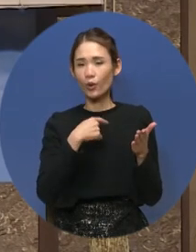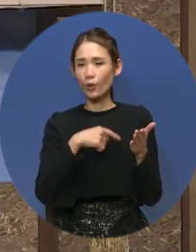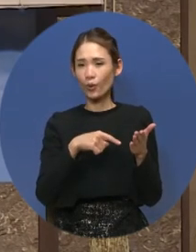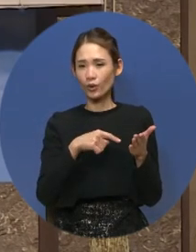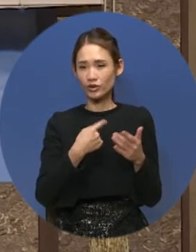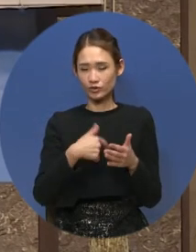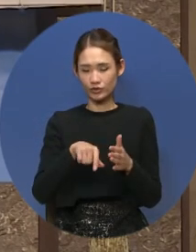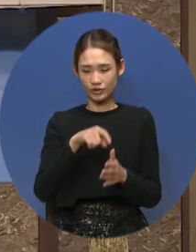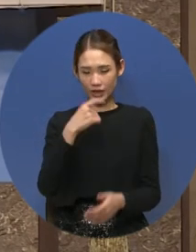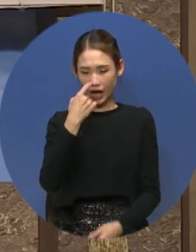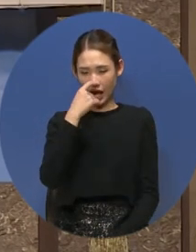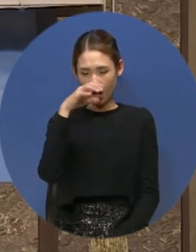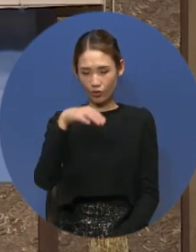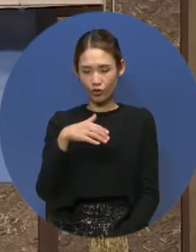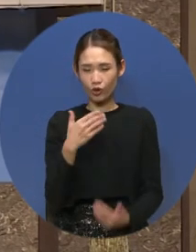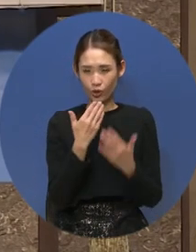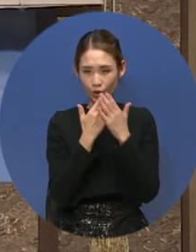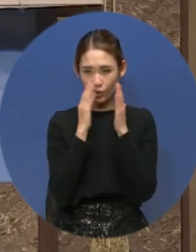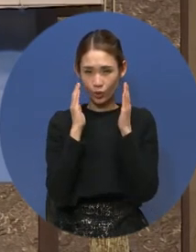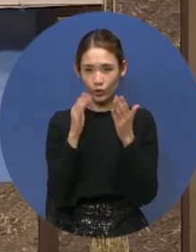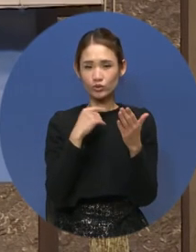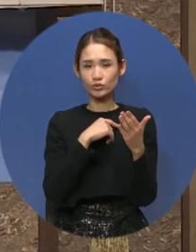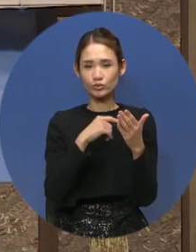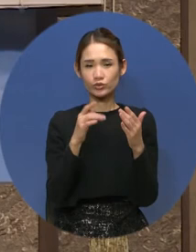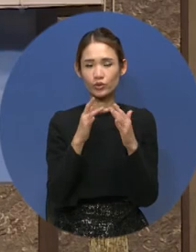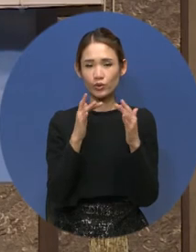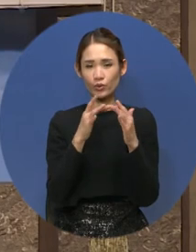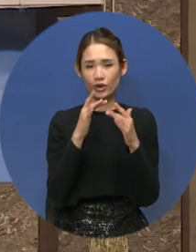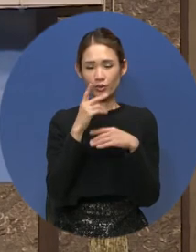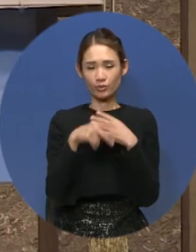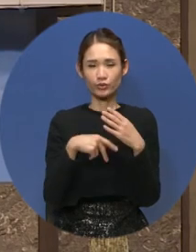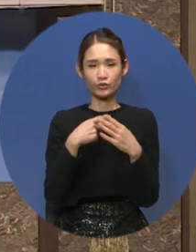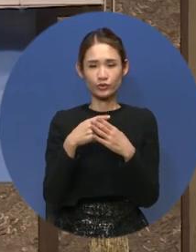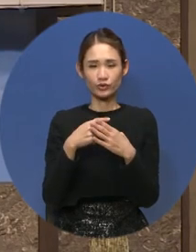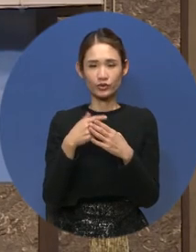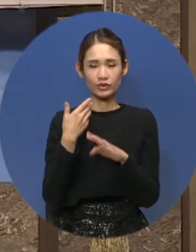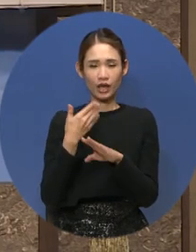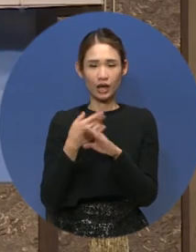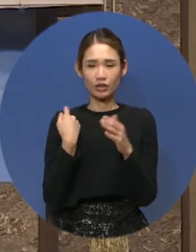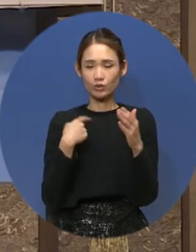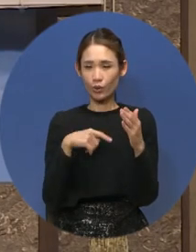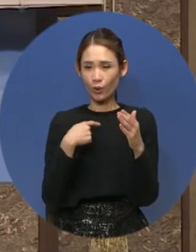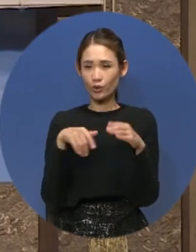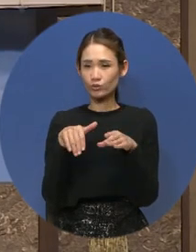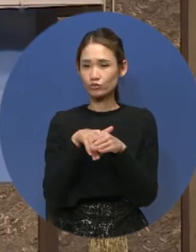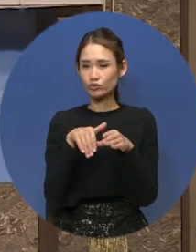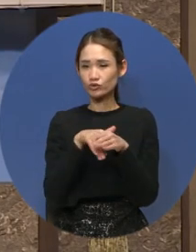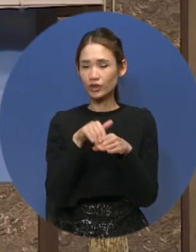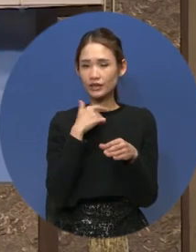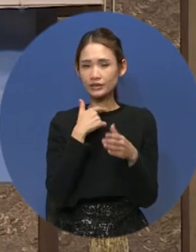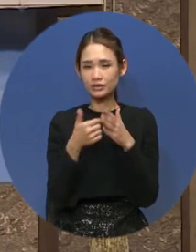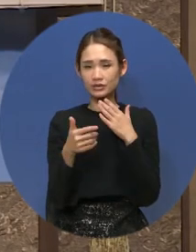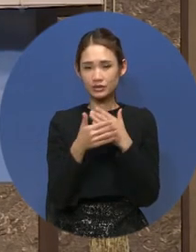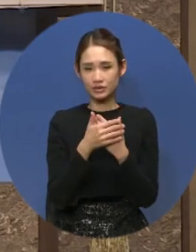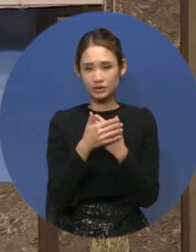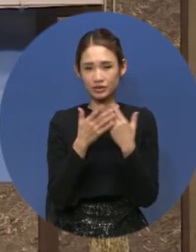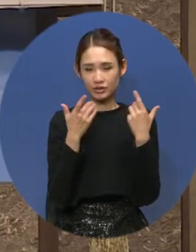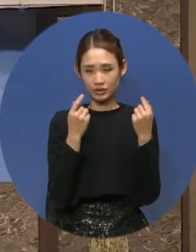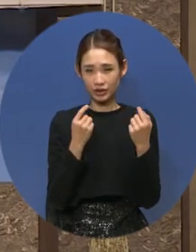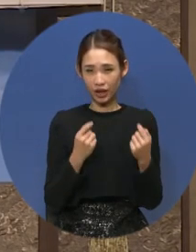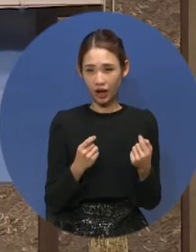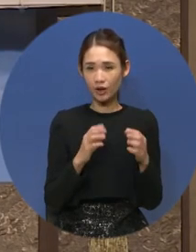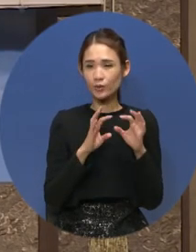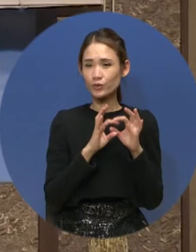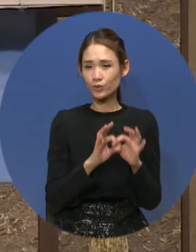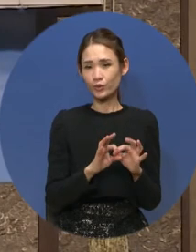학원이나 또 교습소 또는 온라인 프로그램 기타 교육과 문화 이런 체험